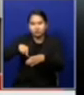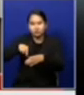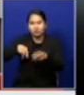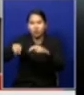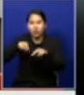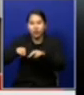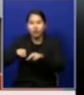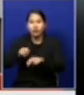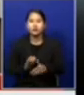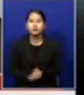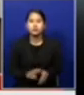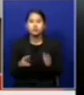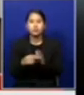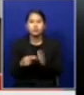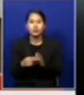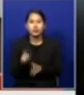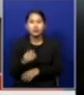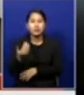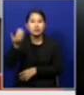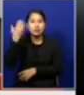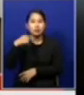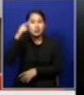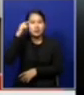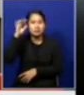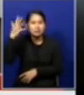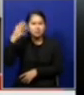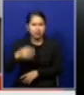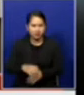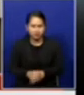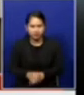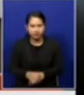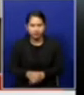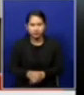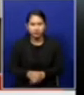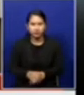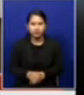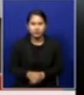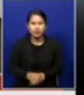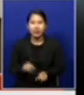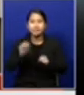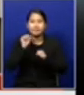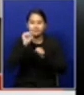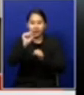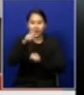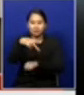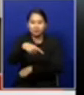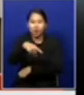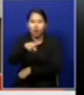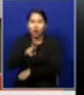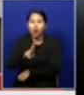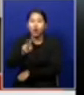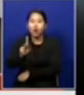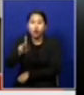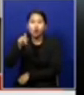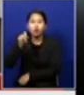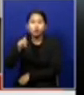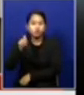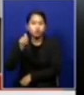ผมเข้าใจว่าวันนั้นท่านไม่คิดอะไรเลยครับท่านประกาศพ.ร.ก.ฉุกเฉินทัน